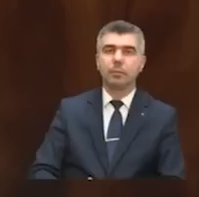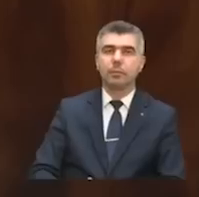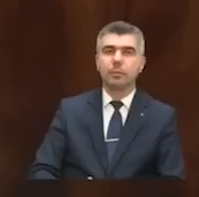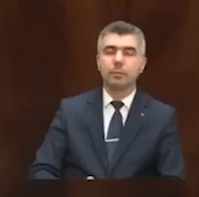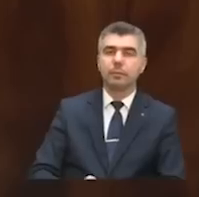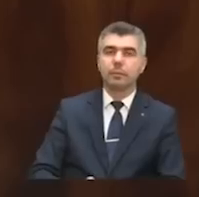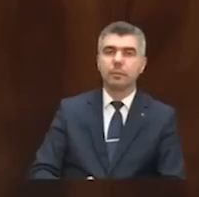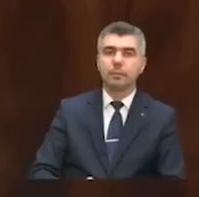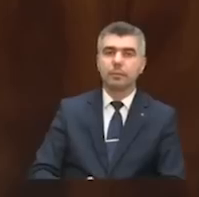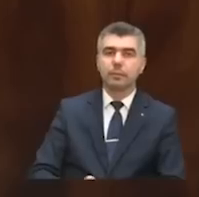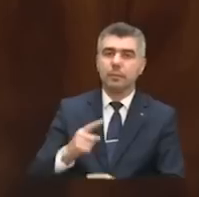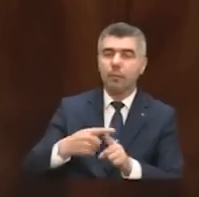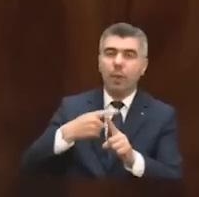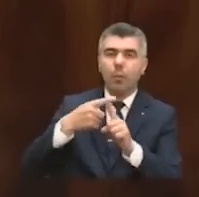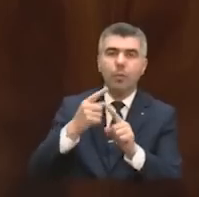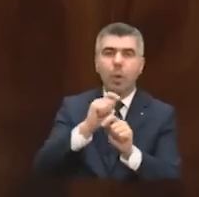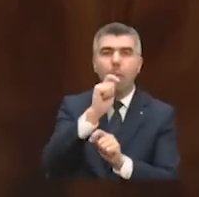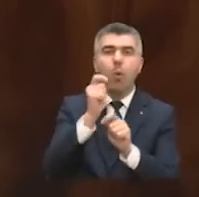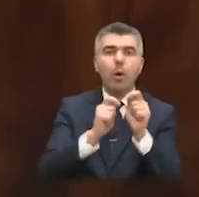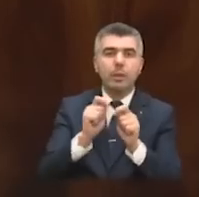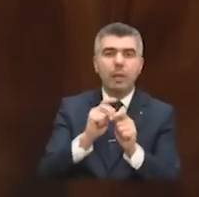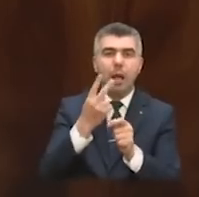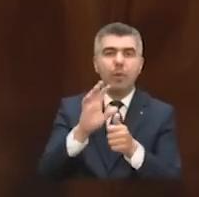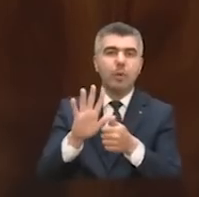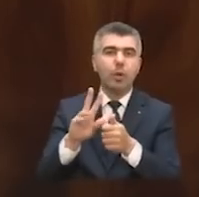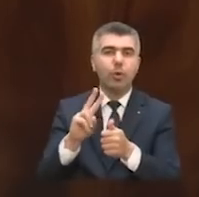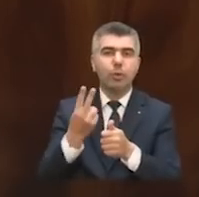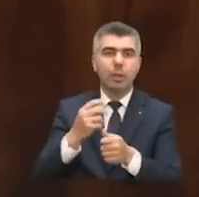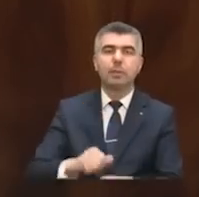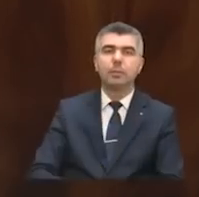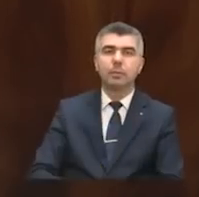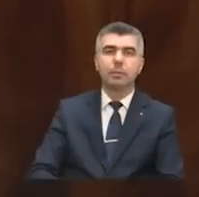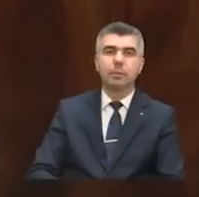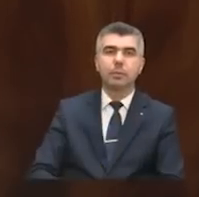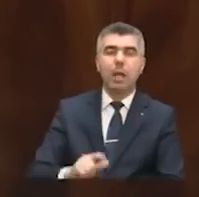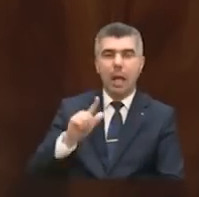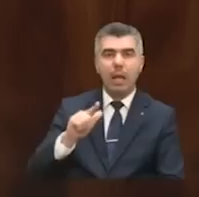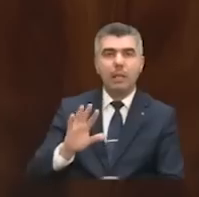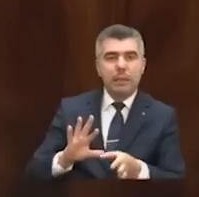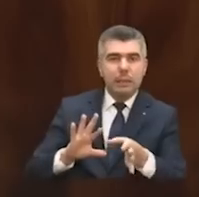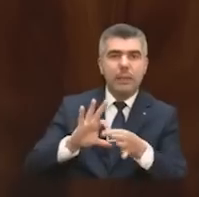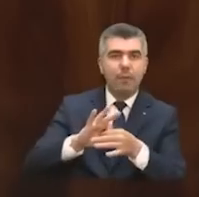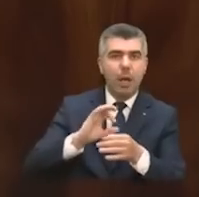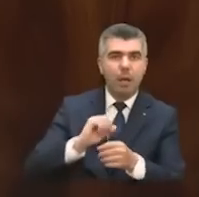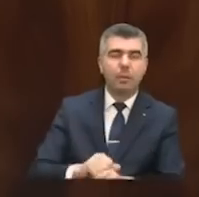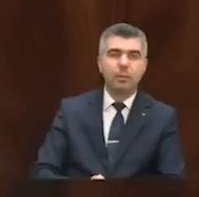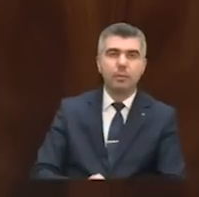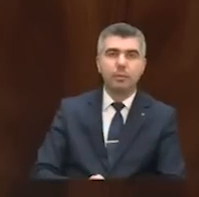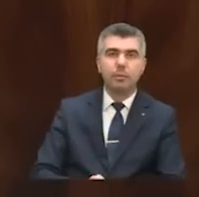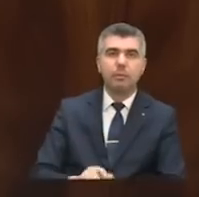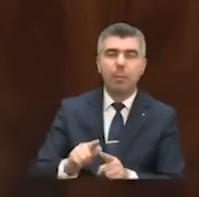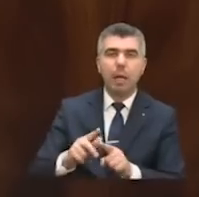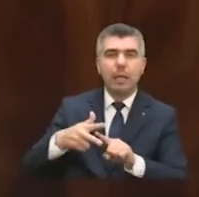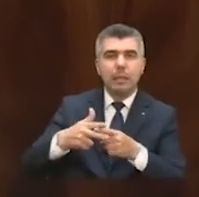يعني المهندسين الأطوف أفق 2026، كاين اتفاق مجال في المجال ديال